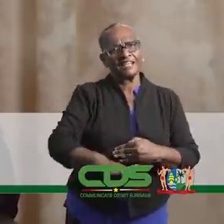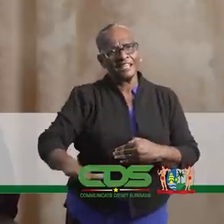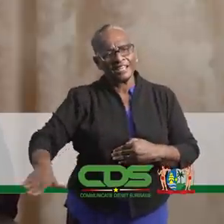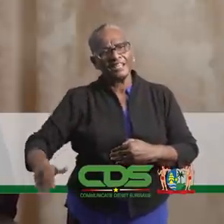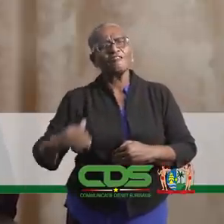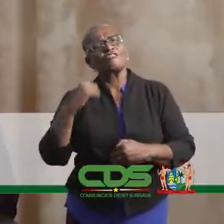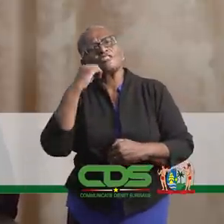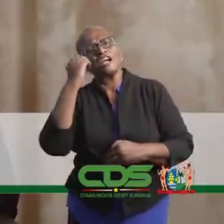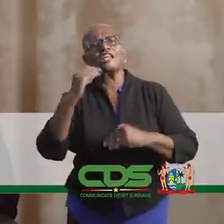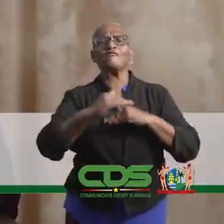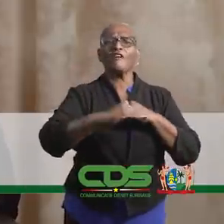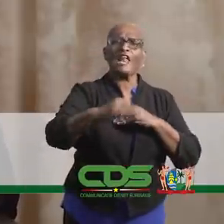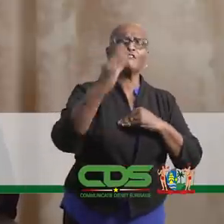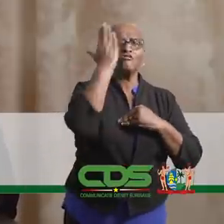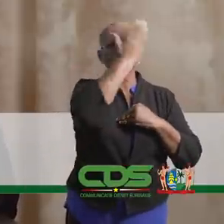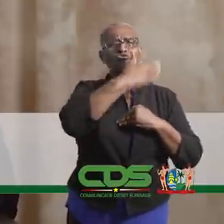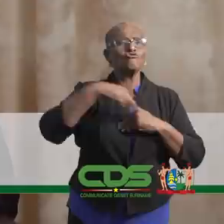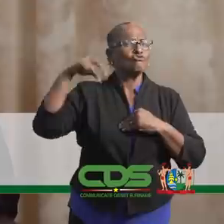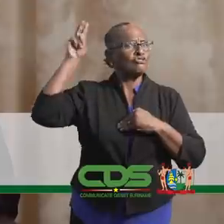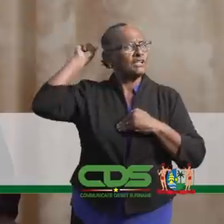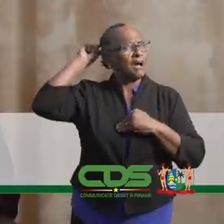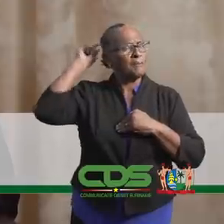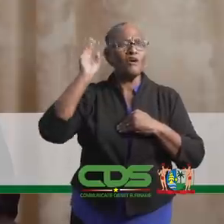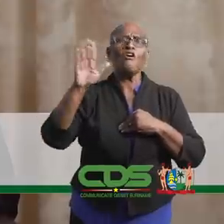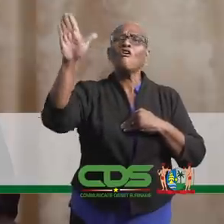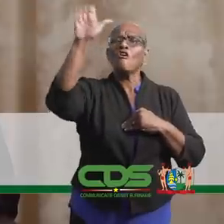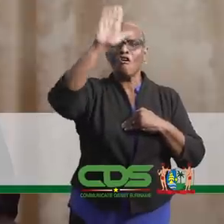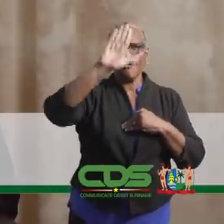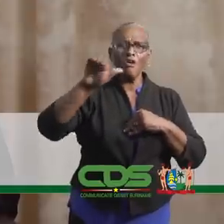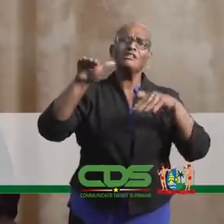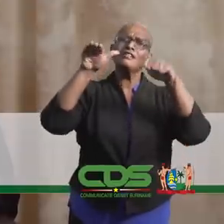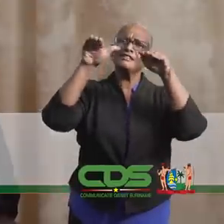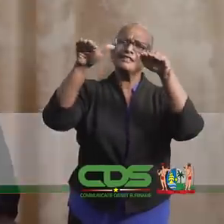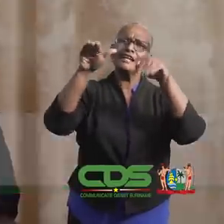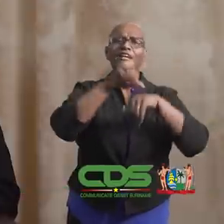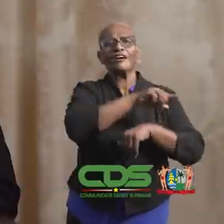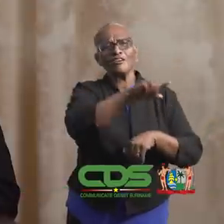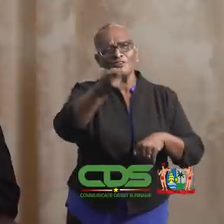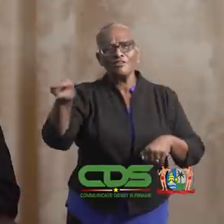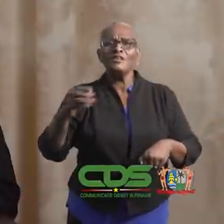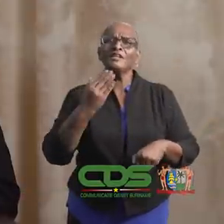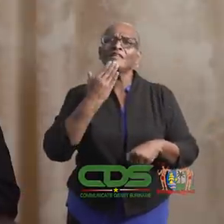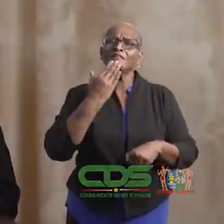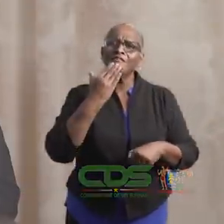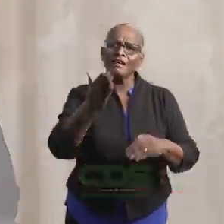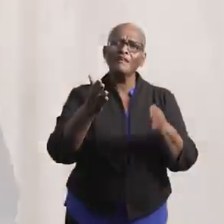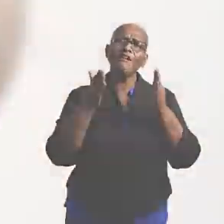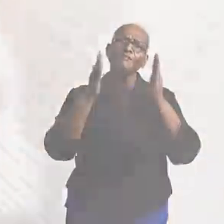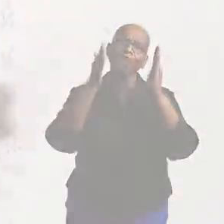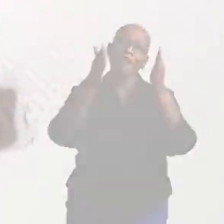voor ons geliefd land Suriname. God zegene u. Dank u voor uw aandacht.